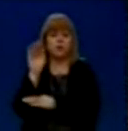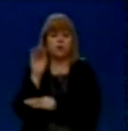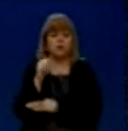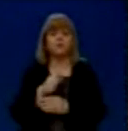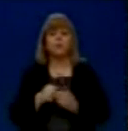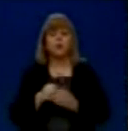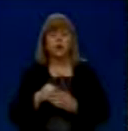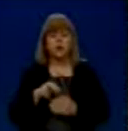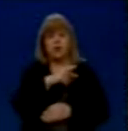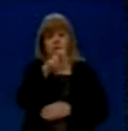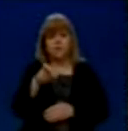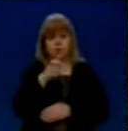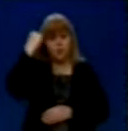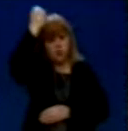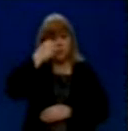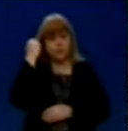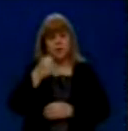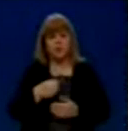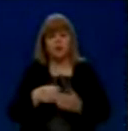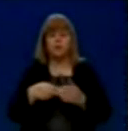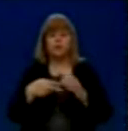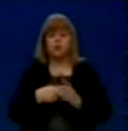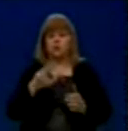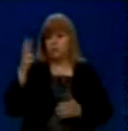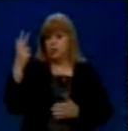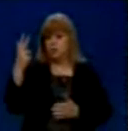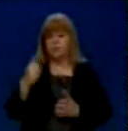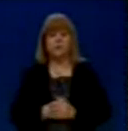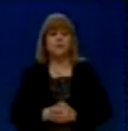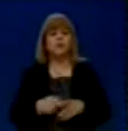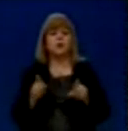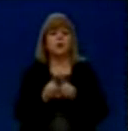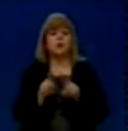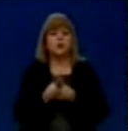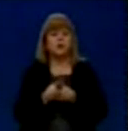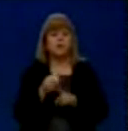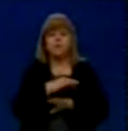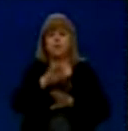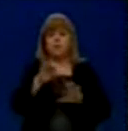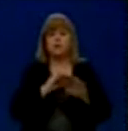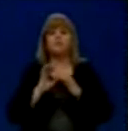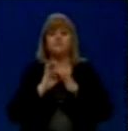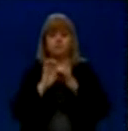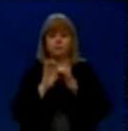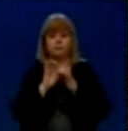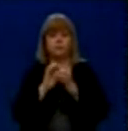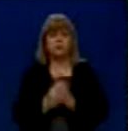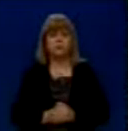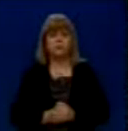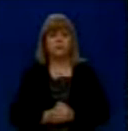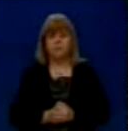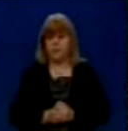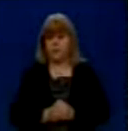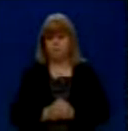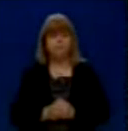progresit për Kosovën i vitit 2013, si dhe nga projekti i binjakëzimit.